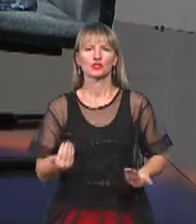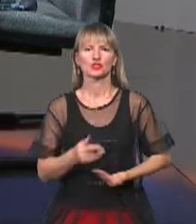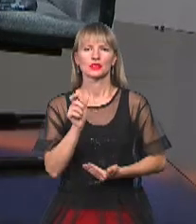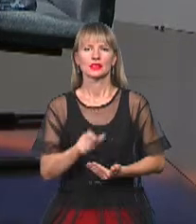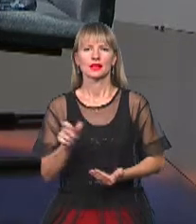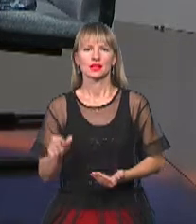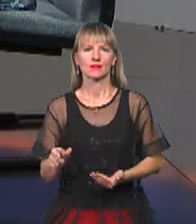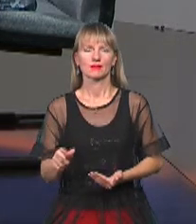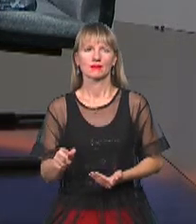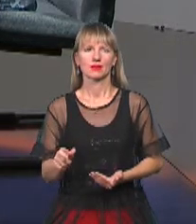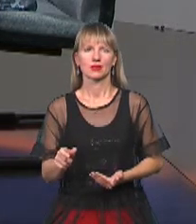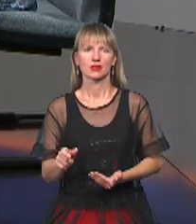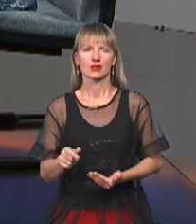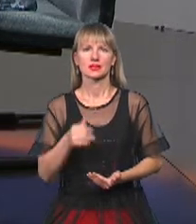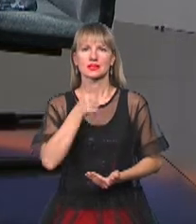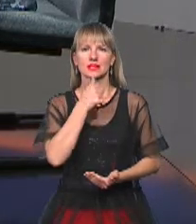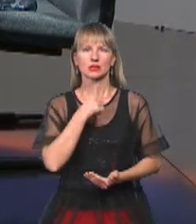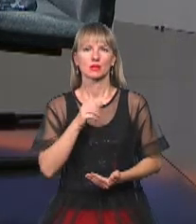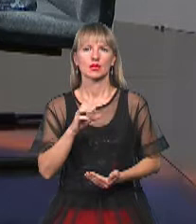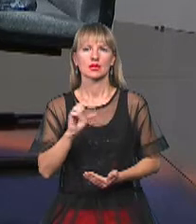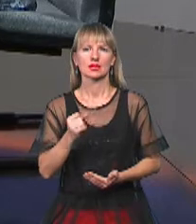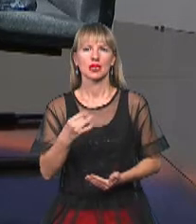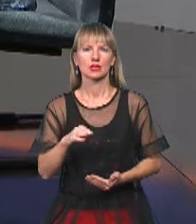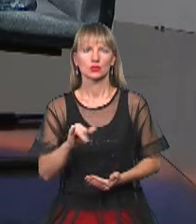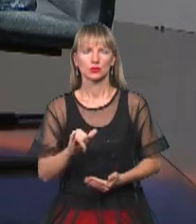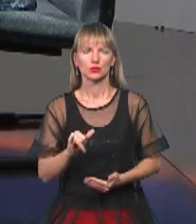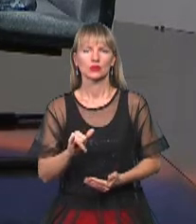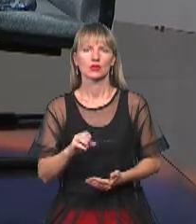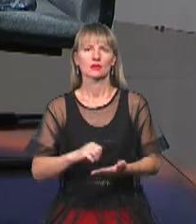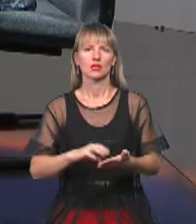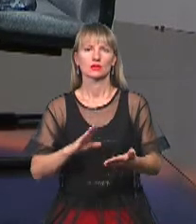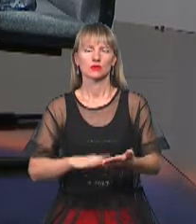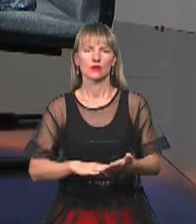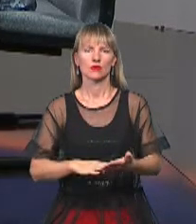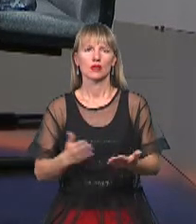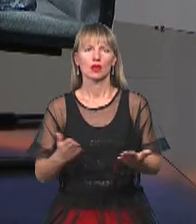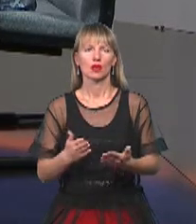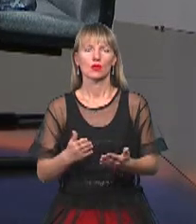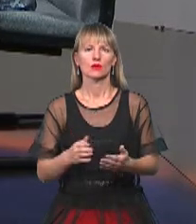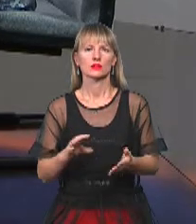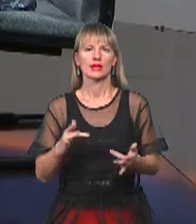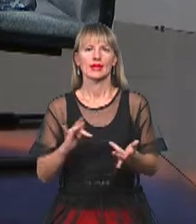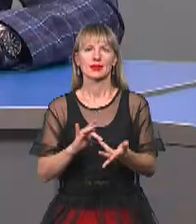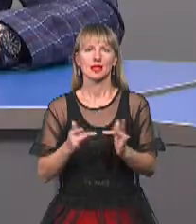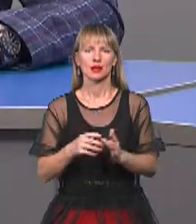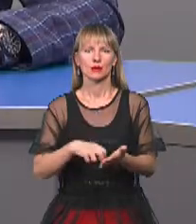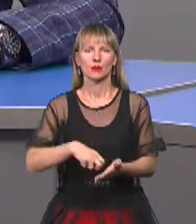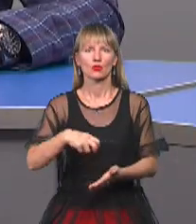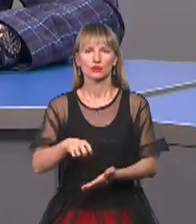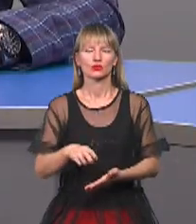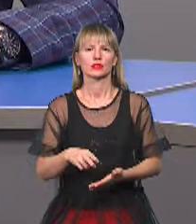мешканців і засобами сайту, засобами для зареєстрованих засобів якоїсь електронної пошти, а всіх